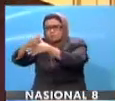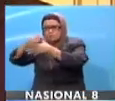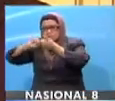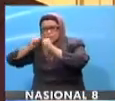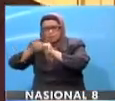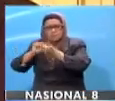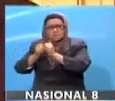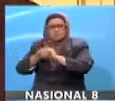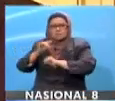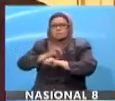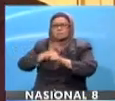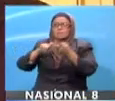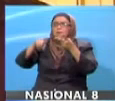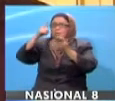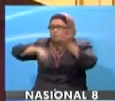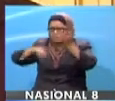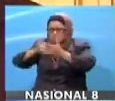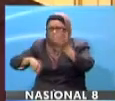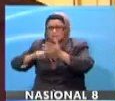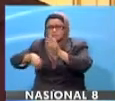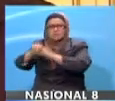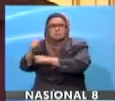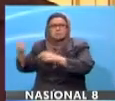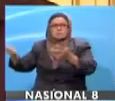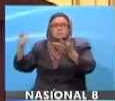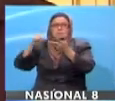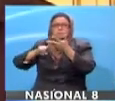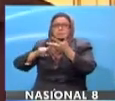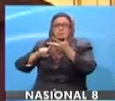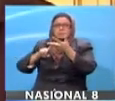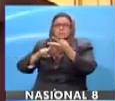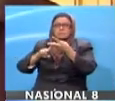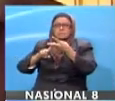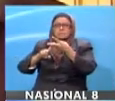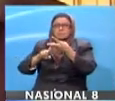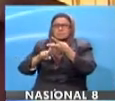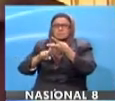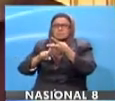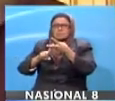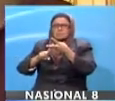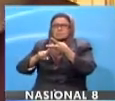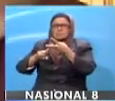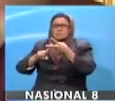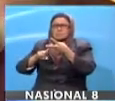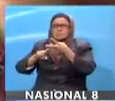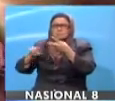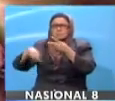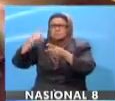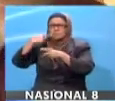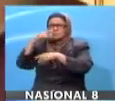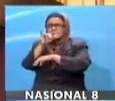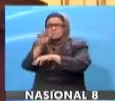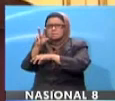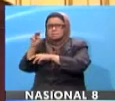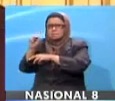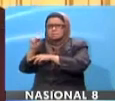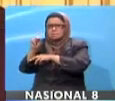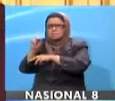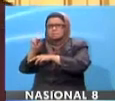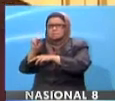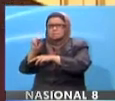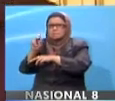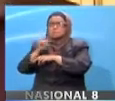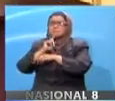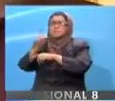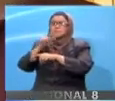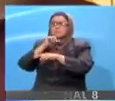ke, ataupun anything. Because apa ni, Cikgu Yasmin adalah satu cikgu yang saya tak kisah